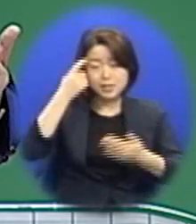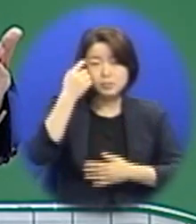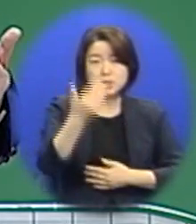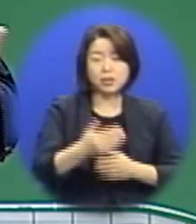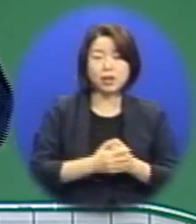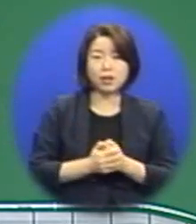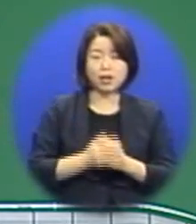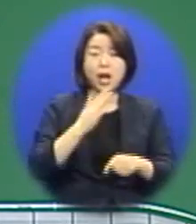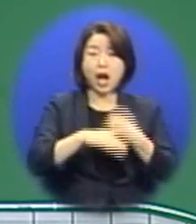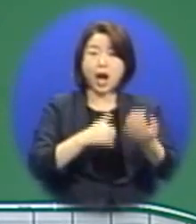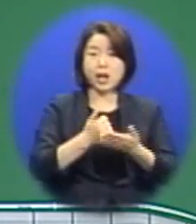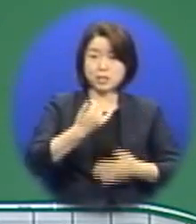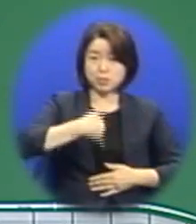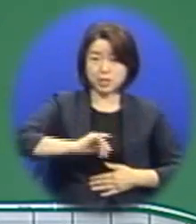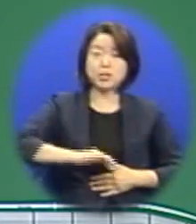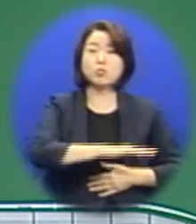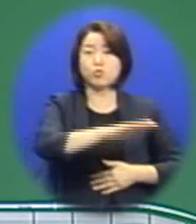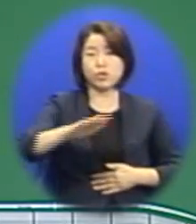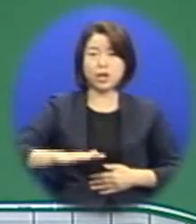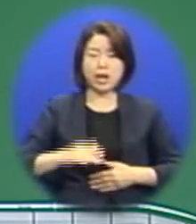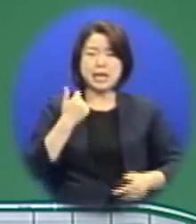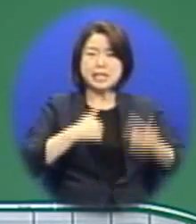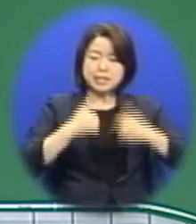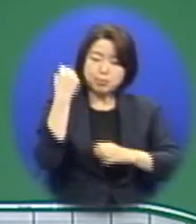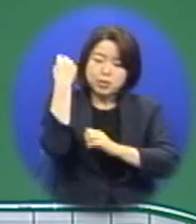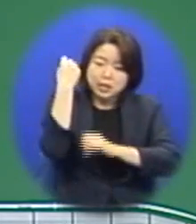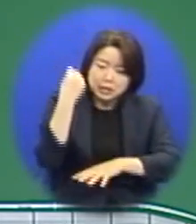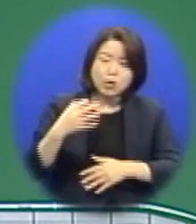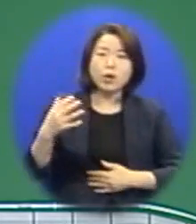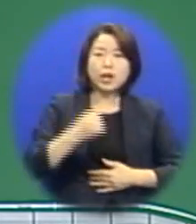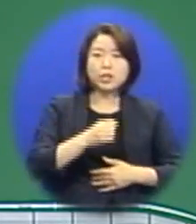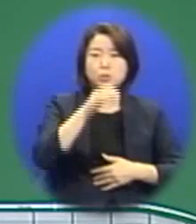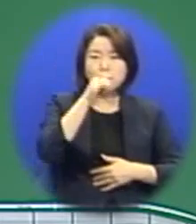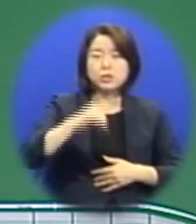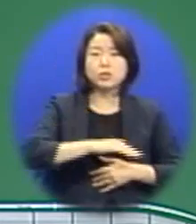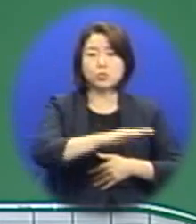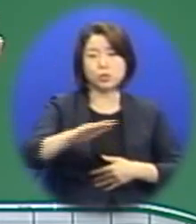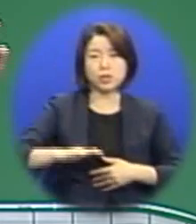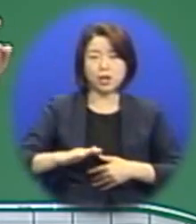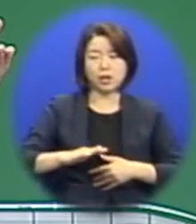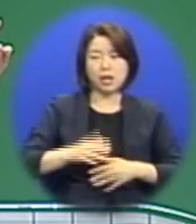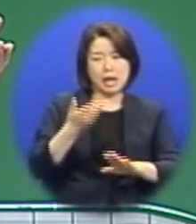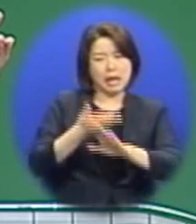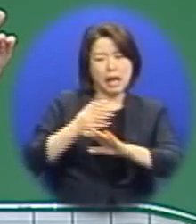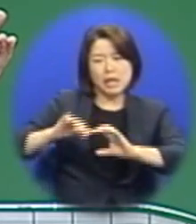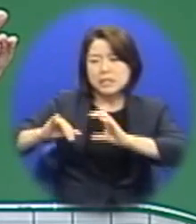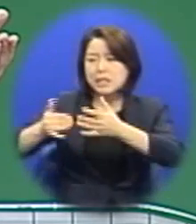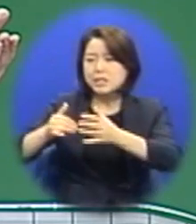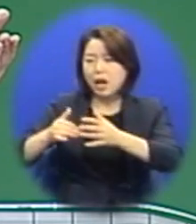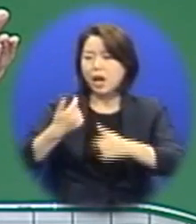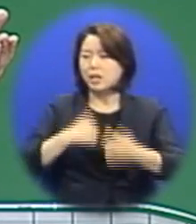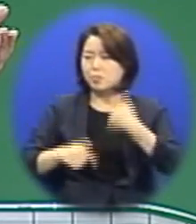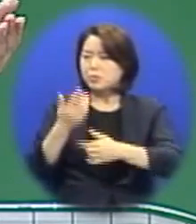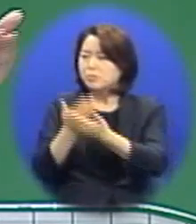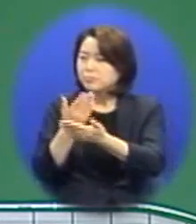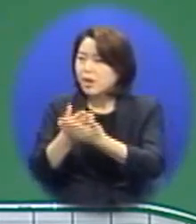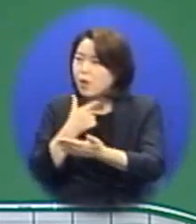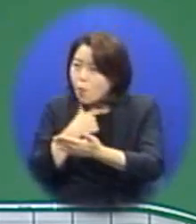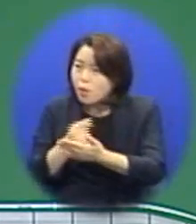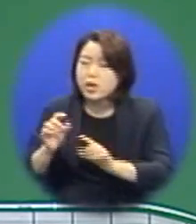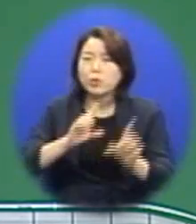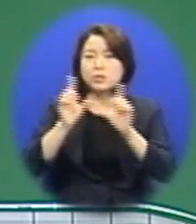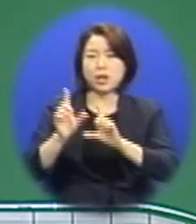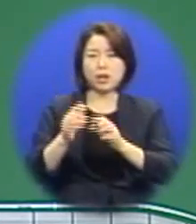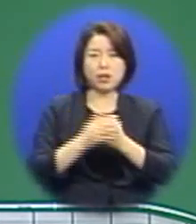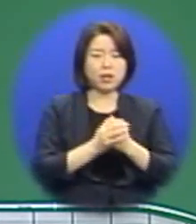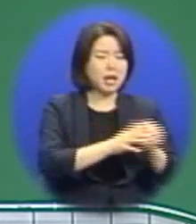자녀들인 우리가, 기쁨의 근원을 가지고 있는 우리가 세상의 기쁨을 구걸하고 사니까 그런 거예요. 가족들에게